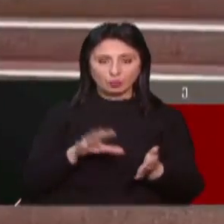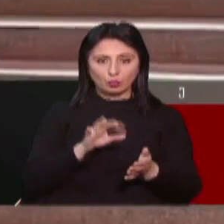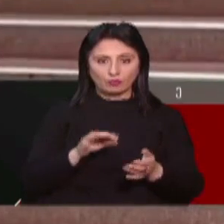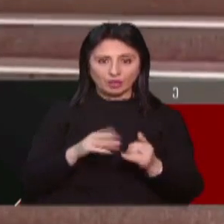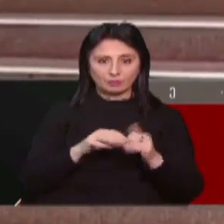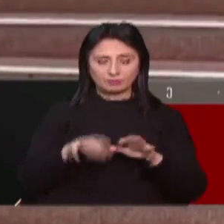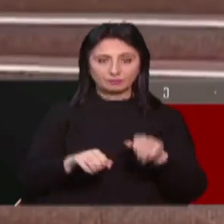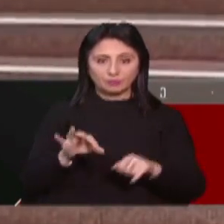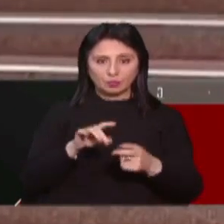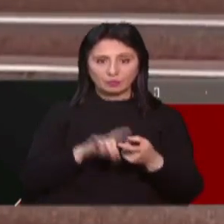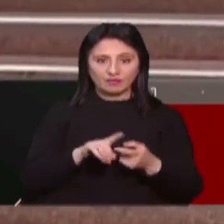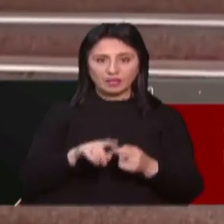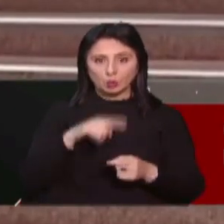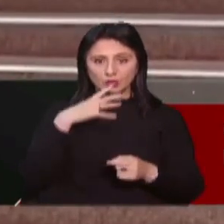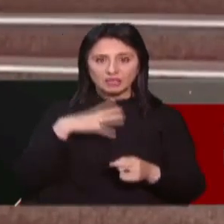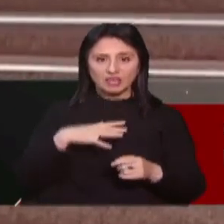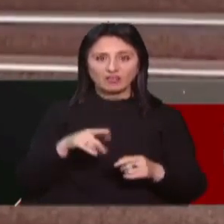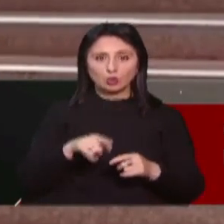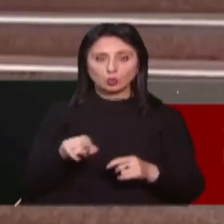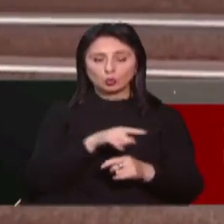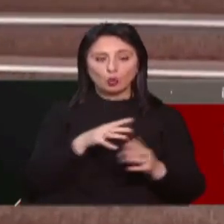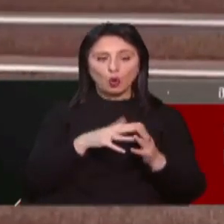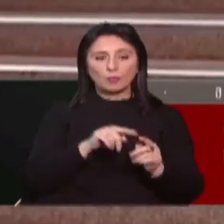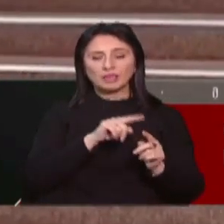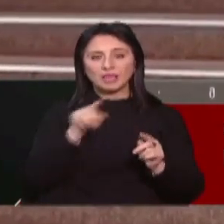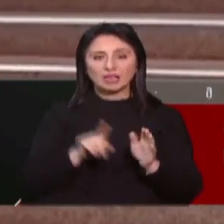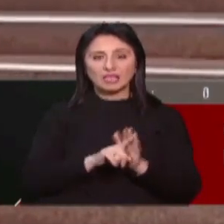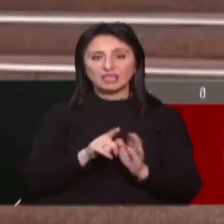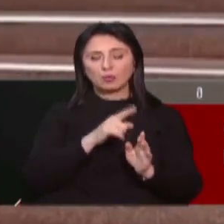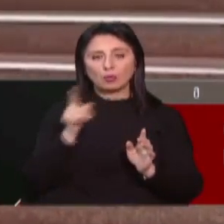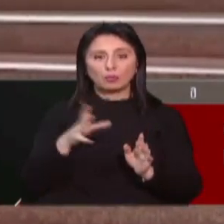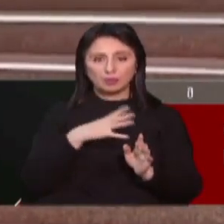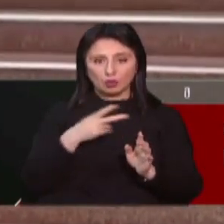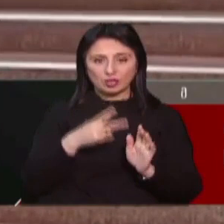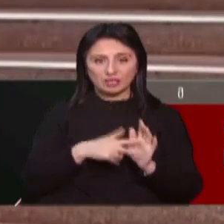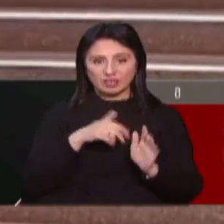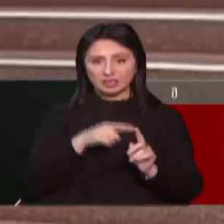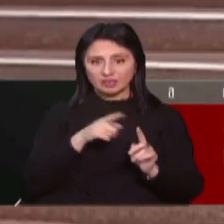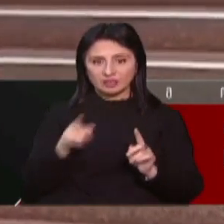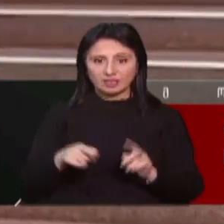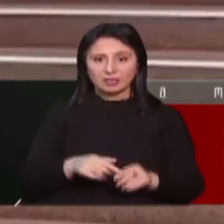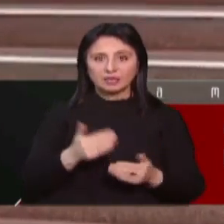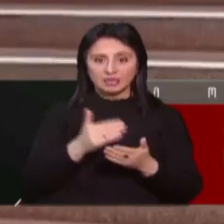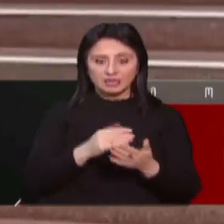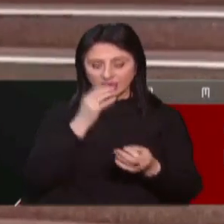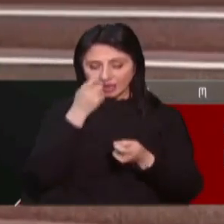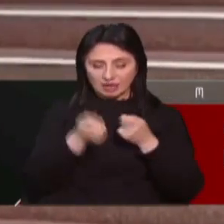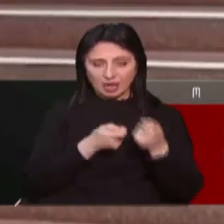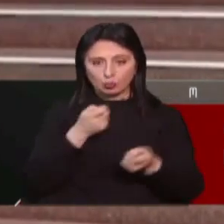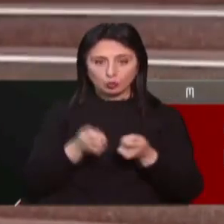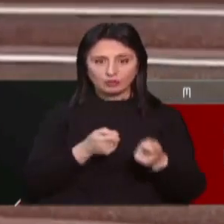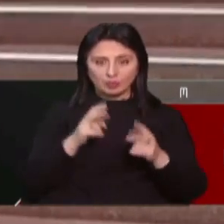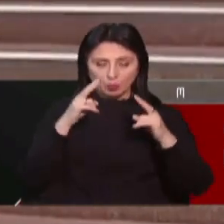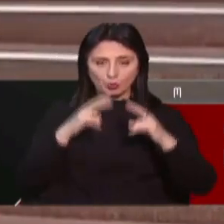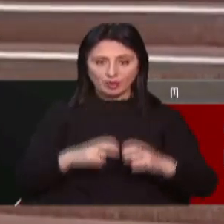ოკუპირებულ არსებული მხარეს და რუსეთ საქართველოს წარმოსული ანგარიში წარმოდგენილი ანგარიში გენერალური მდივნის და ეს დეტალურად